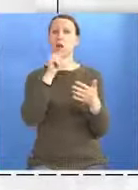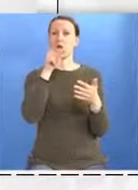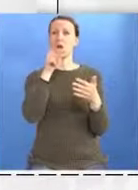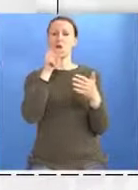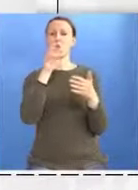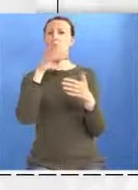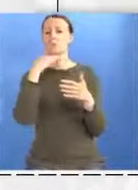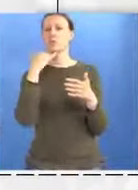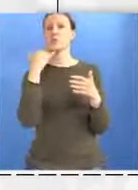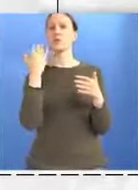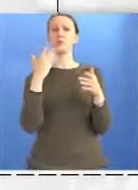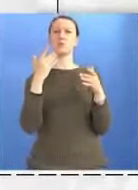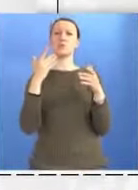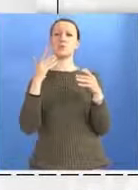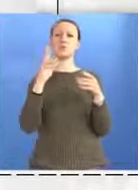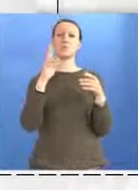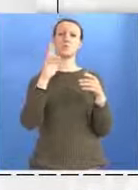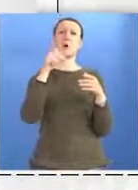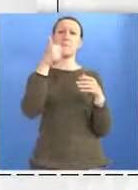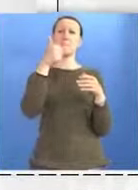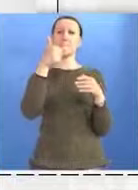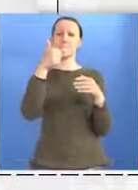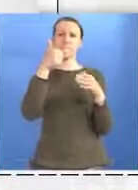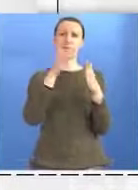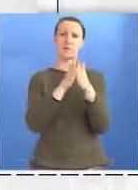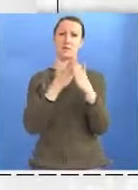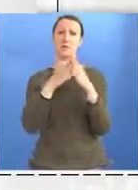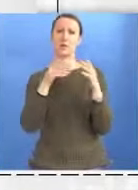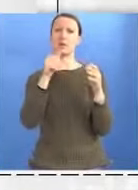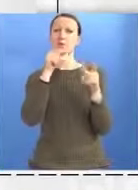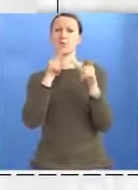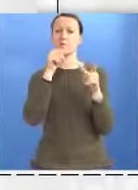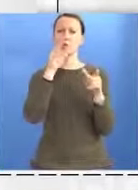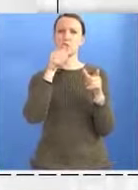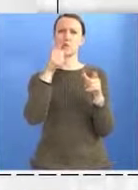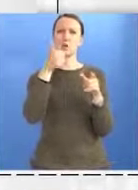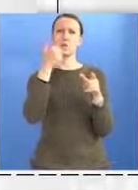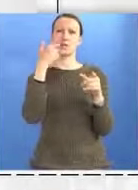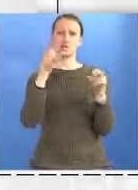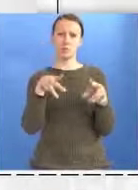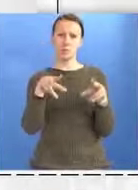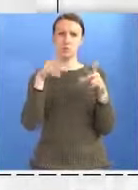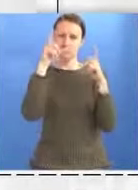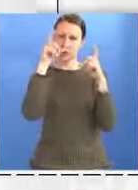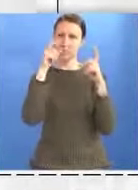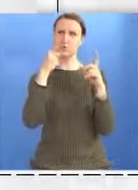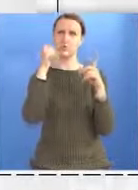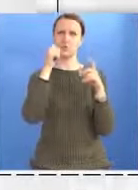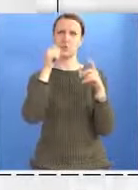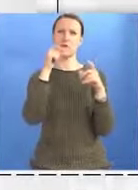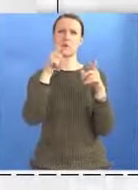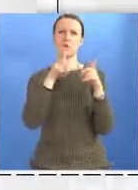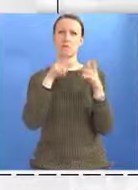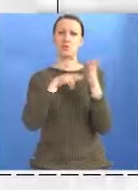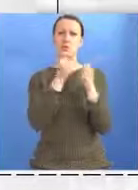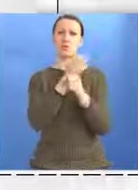ovog ciklusa. Ima ih dosta, u stvari ne dosta, u ovom prvom poglavlju knjige u vodi ima par. Ima jedna čak iz Pule, koja se zove